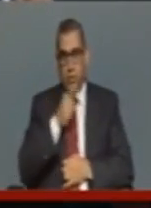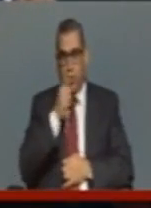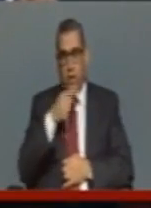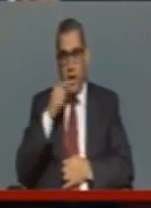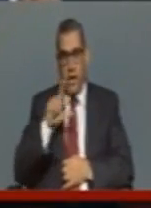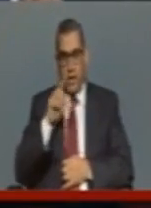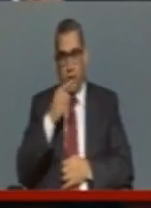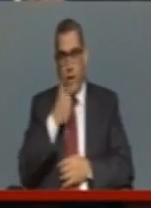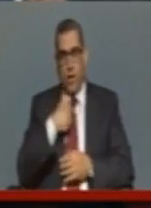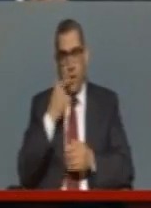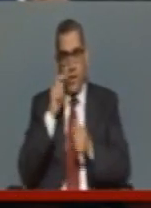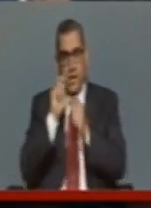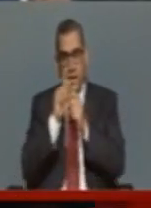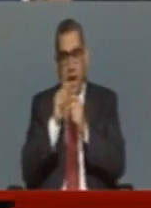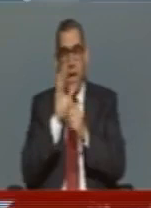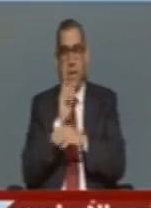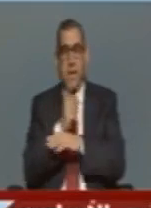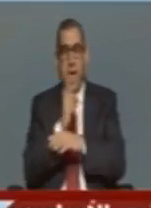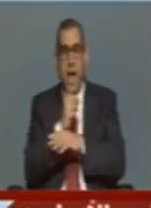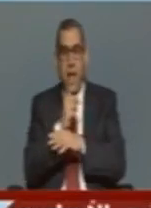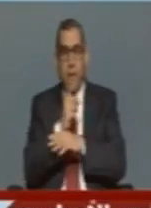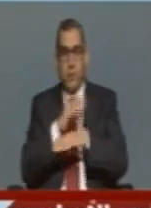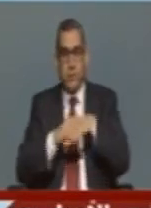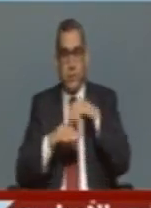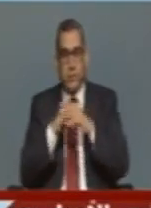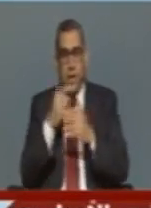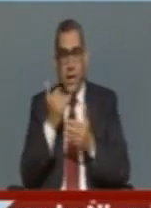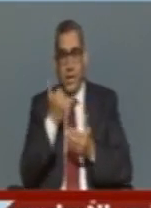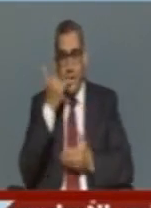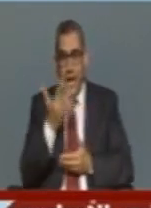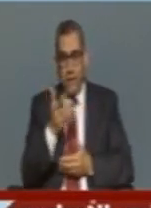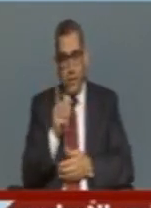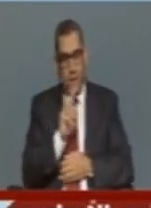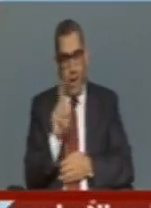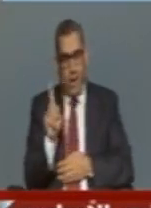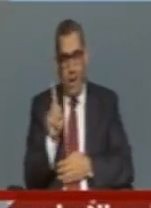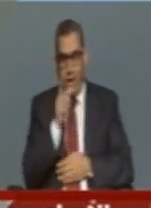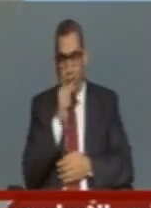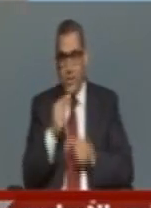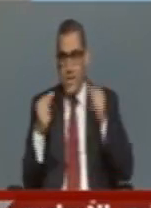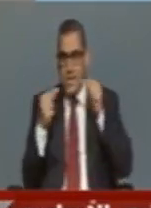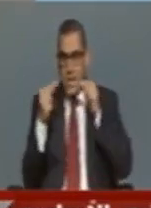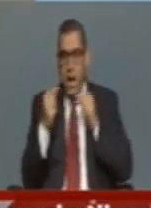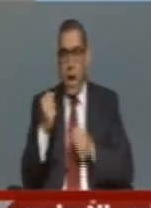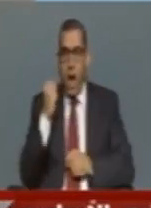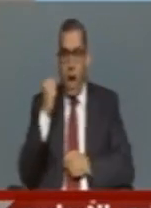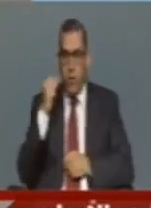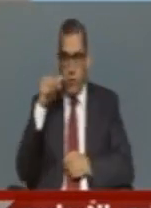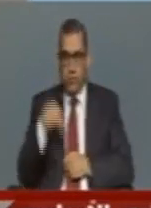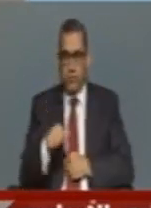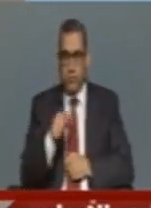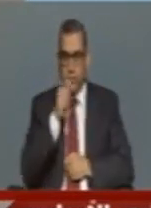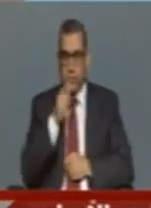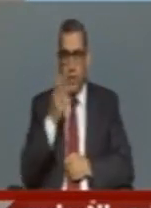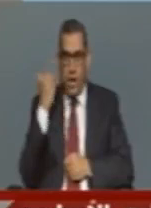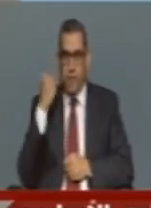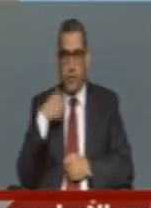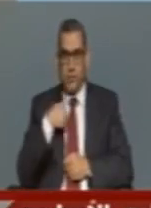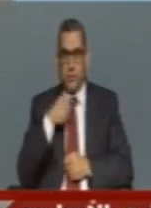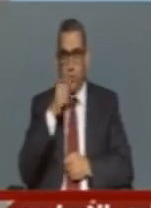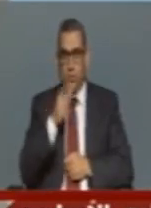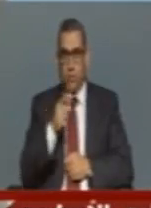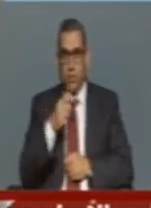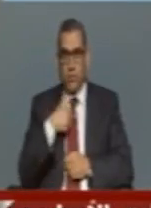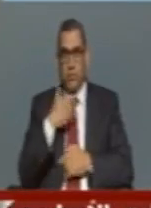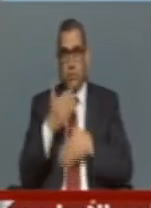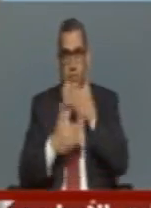الاصلاح التعليم عمليه ليست سهله وليست بسيطه، والتحديات قويه جدا، وكنت بتطلب مننا او من الدوله المصريه